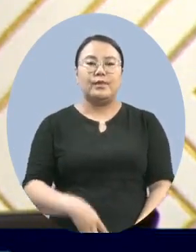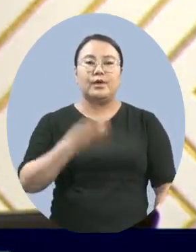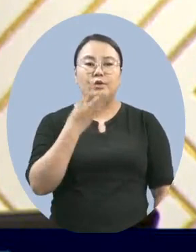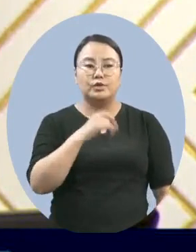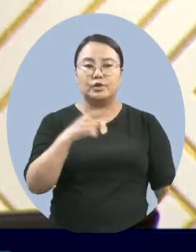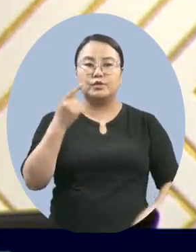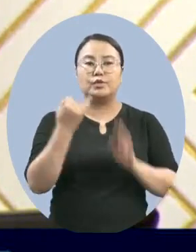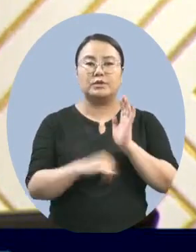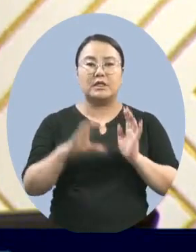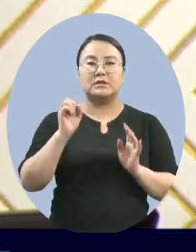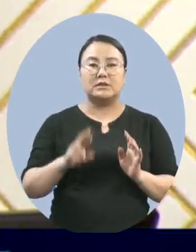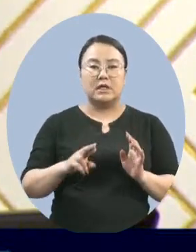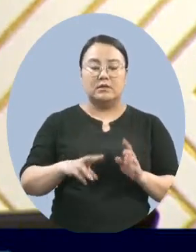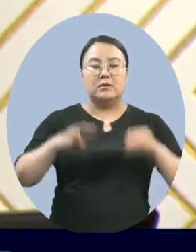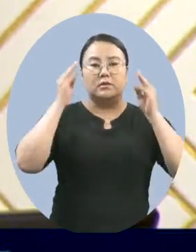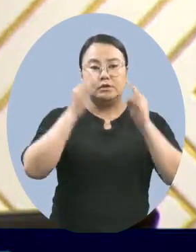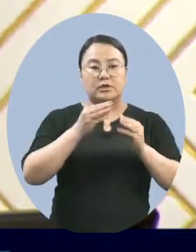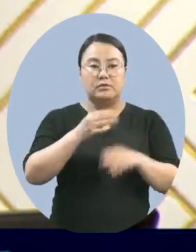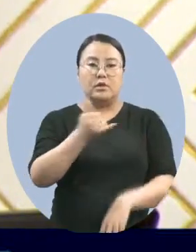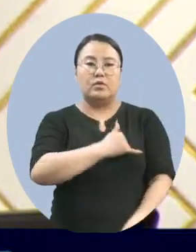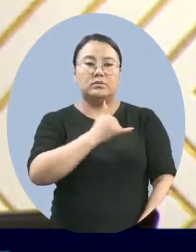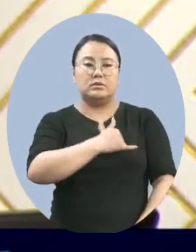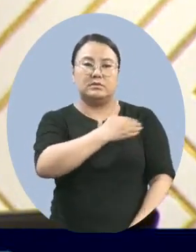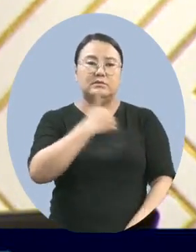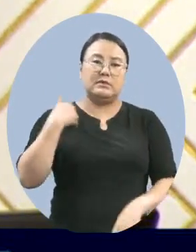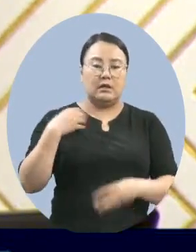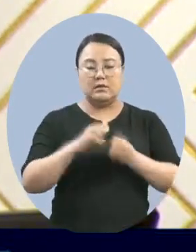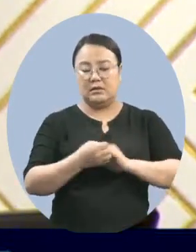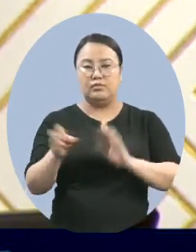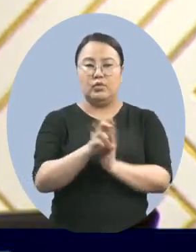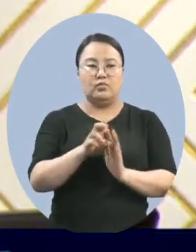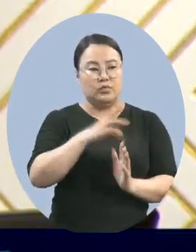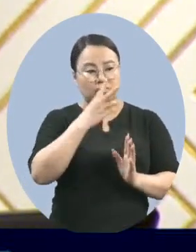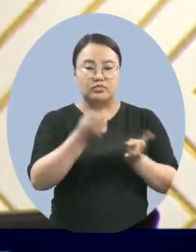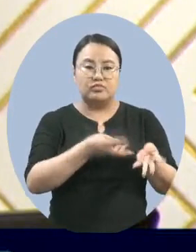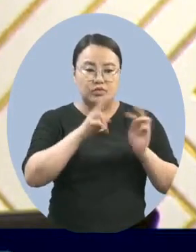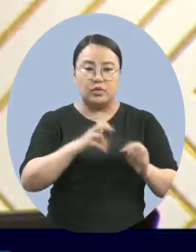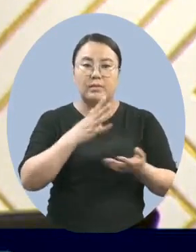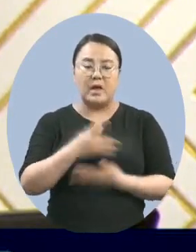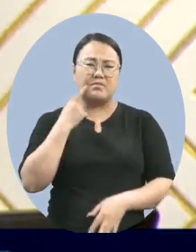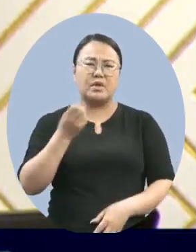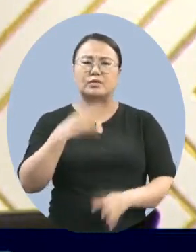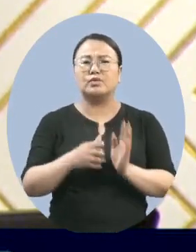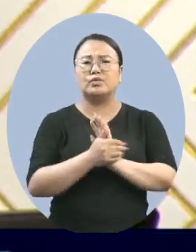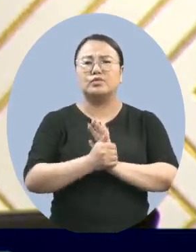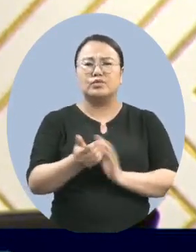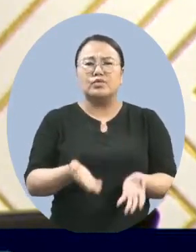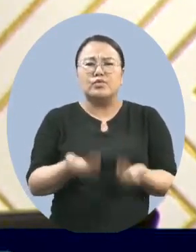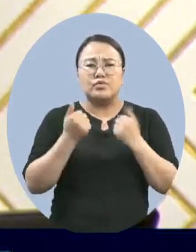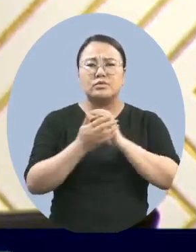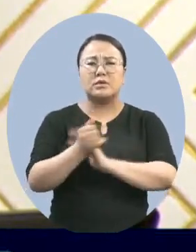40-160 сая хүн дэлхийн хэмжээнд шийдвэр гарах түвшинд гарч эмэгтэйчүүд гарч ирнэ гэсэн. Энэ хэмжээгээр эмэгтэйчүүдийн зөөлөн ур чадвар